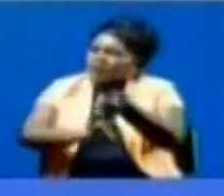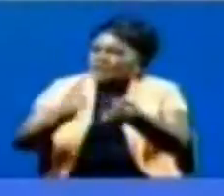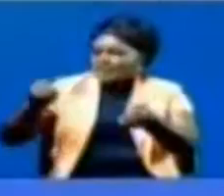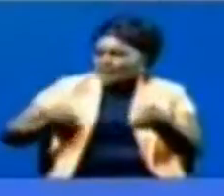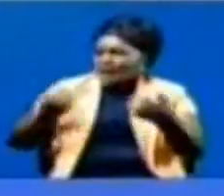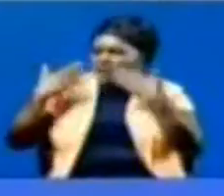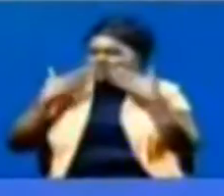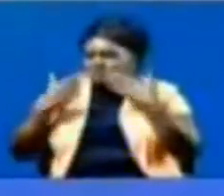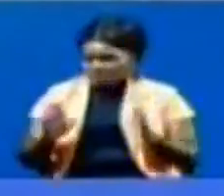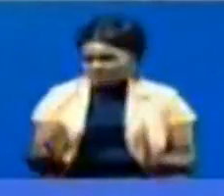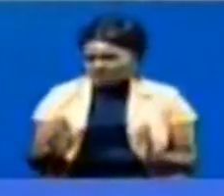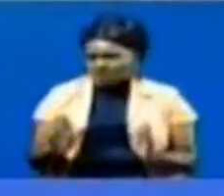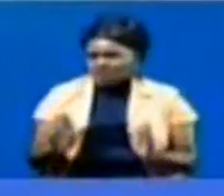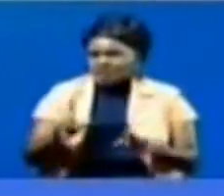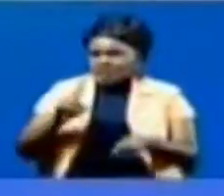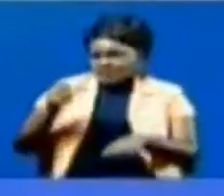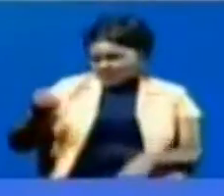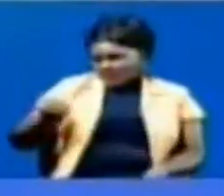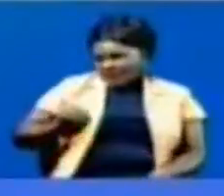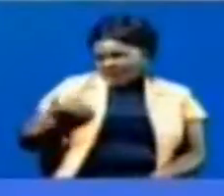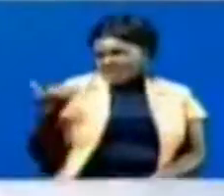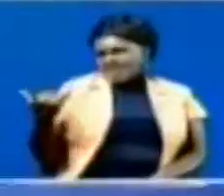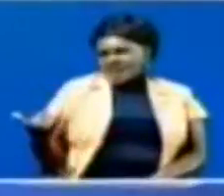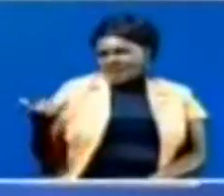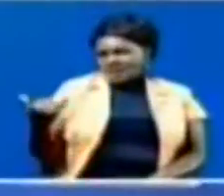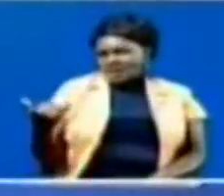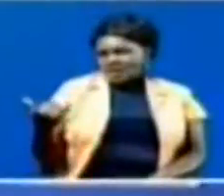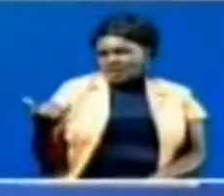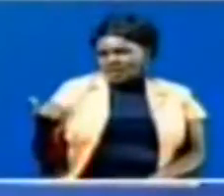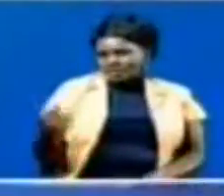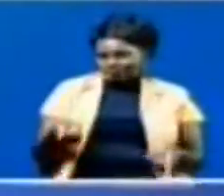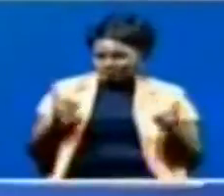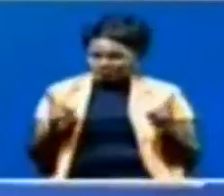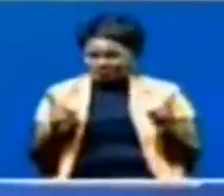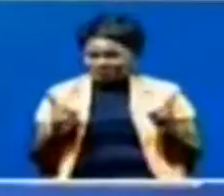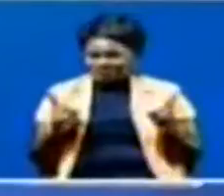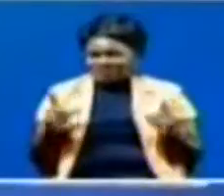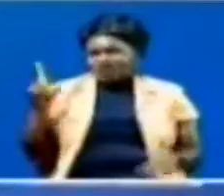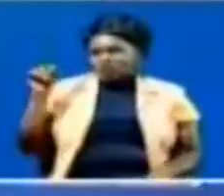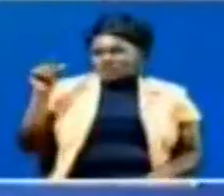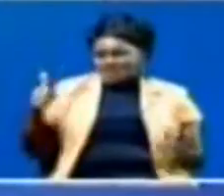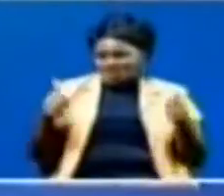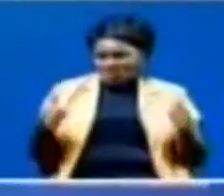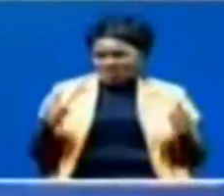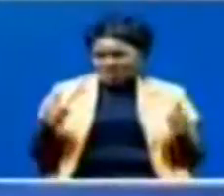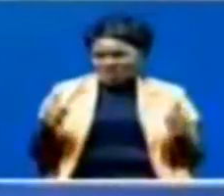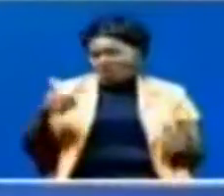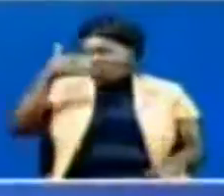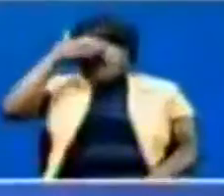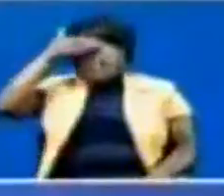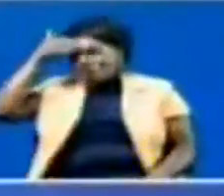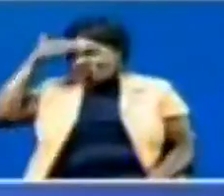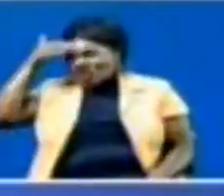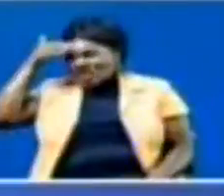wa wenyewe, saa hiyo kisichana kidogo kidogo, speaker zimesimama vizuri, Twitter ziko sawa sawa, amesahau